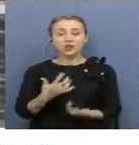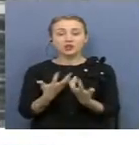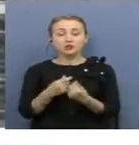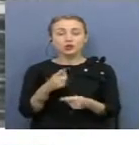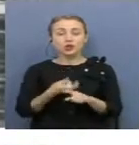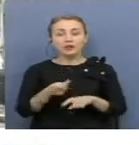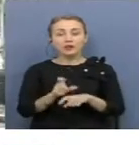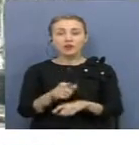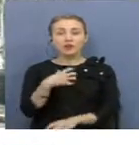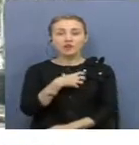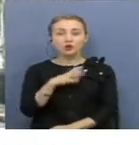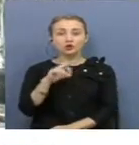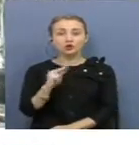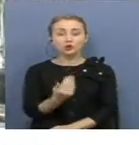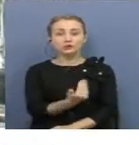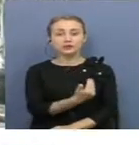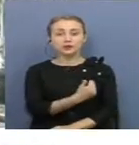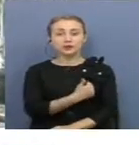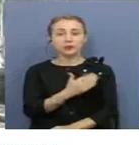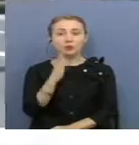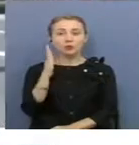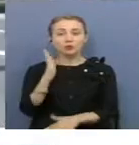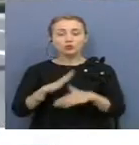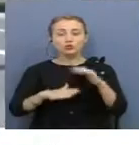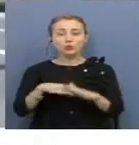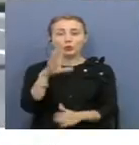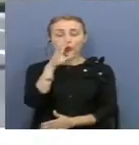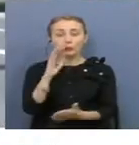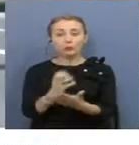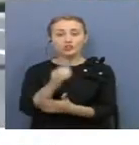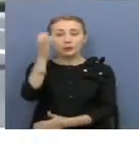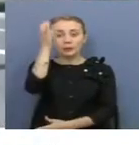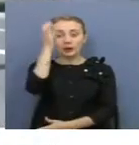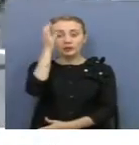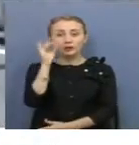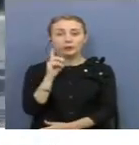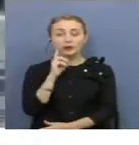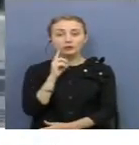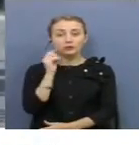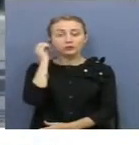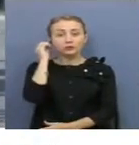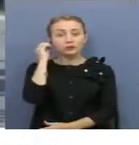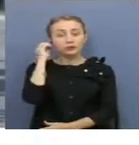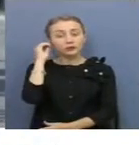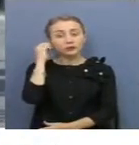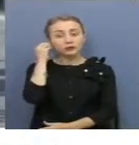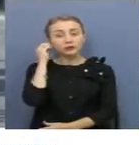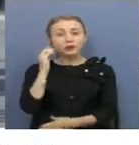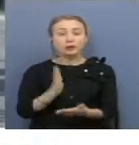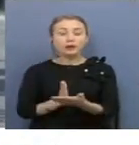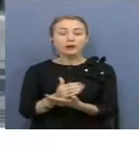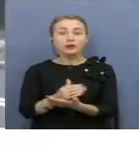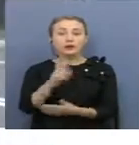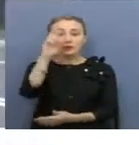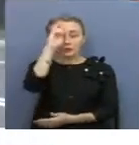әрі білімді білікті жастардың қолында. Біздің еліміз осы бағытта дұрыс шешімді қолға алып жүзеге асырып келеді. Қосымша гранттар бөлу, сапалы білімге деген